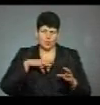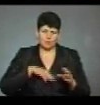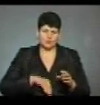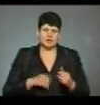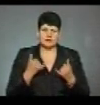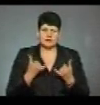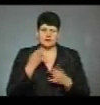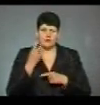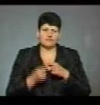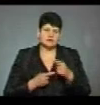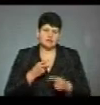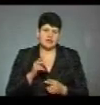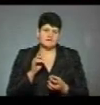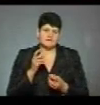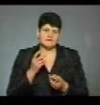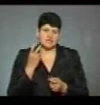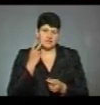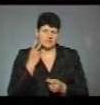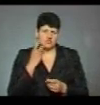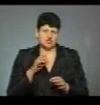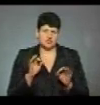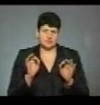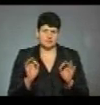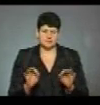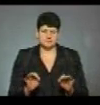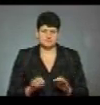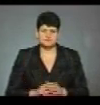повсякчас. І навіки вічні.